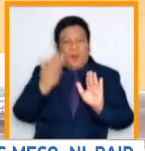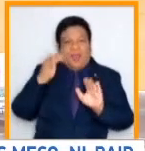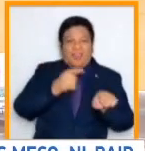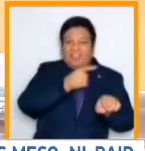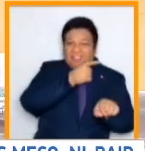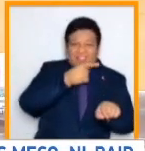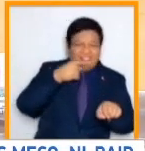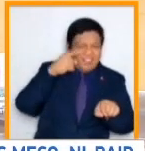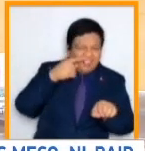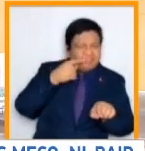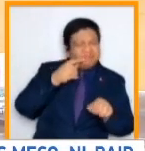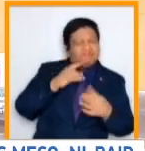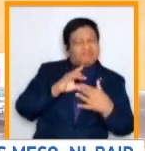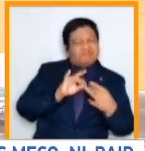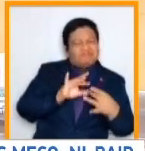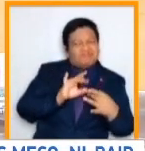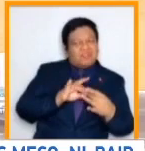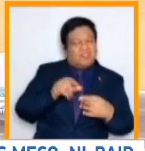COVID-19 response ng gobyerno.